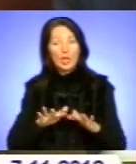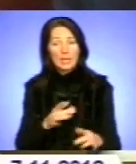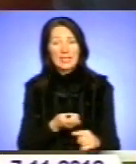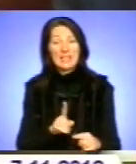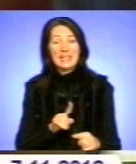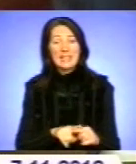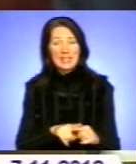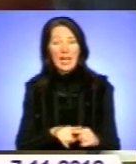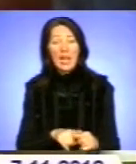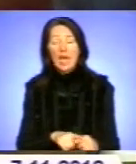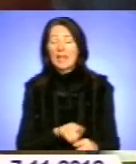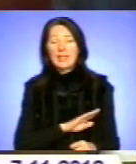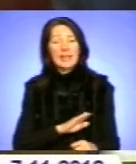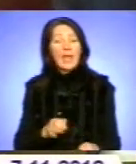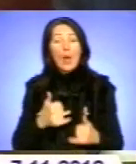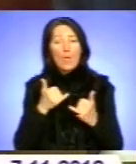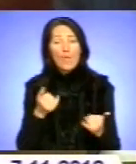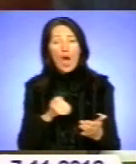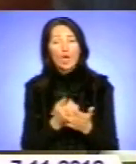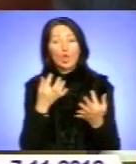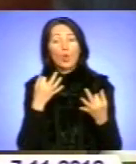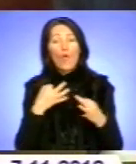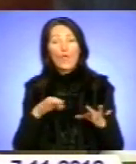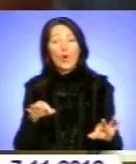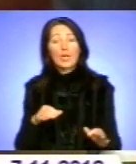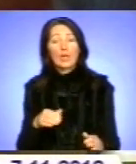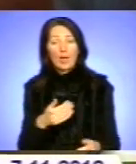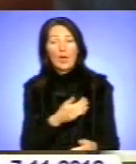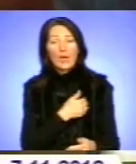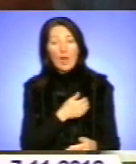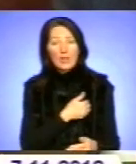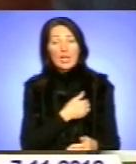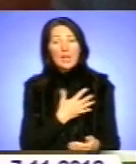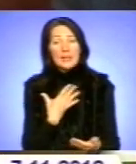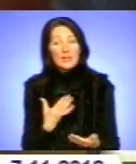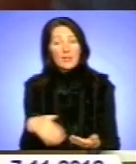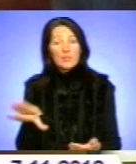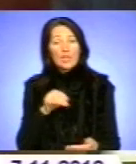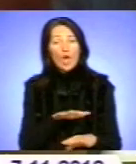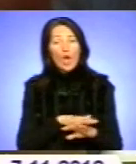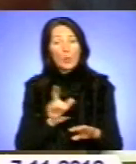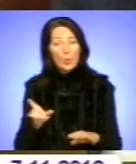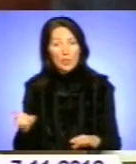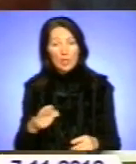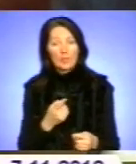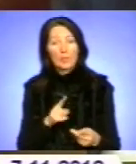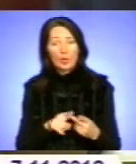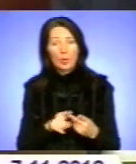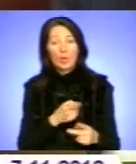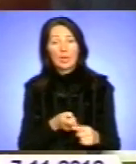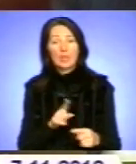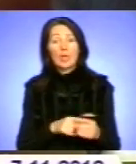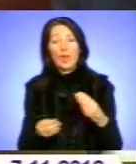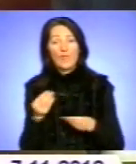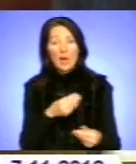волі виявлення всіх наших співгромадян. По-друге, це бурливе фарисейство. Вони проливають сльози з